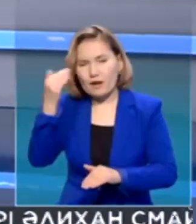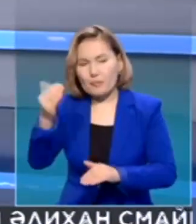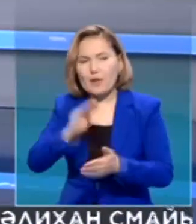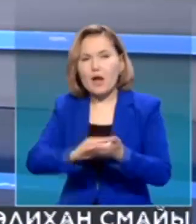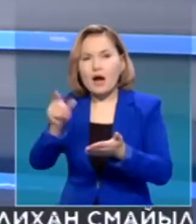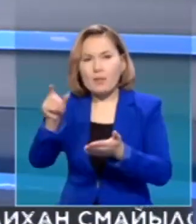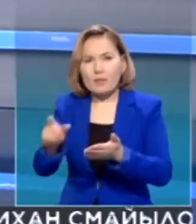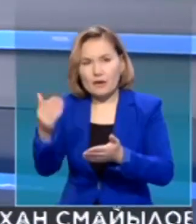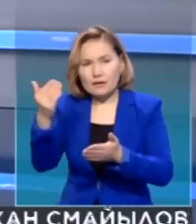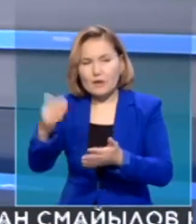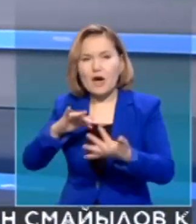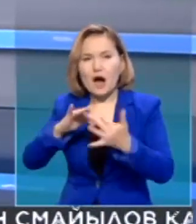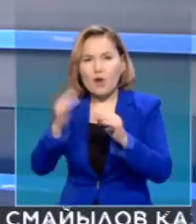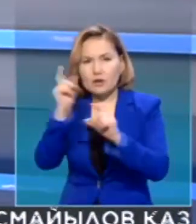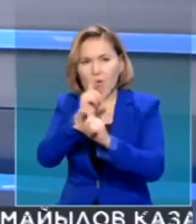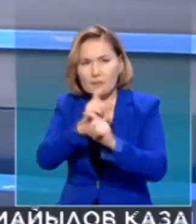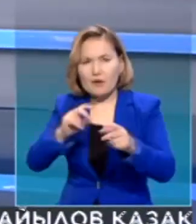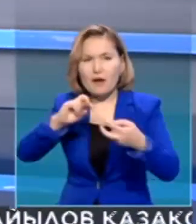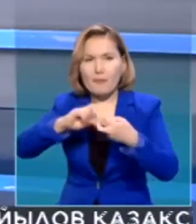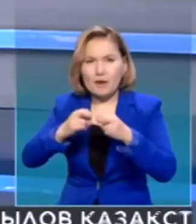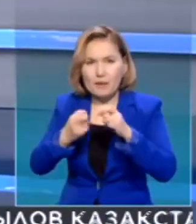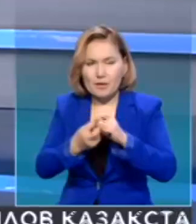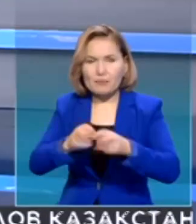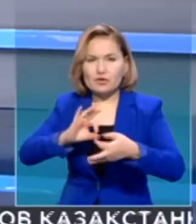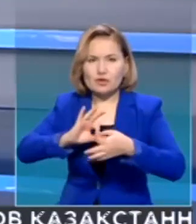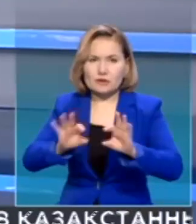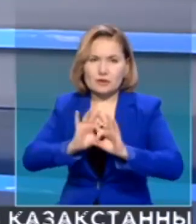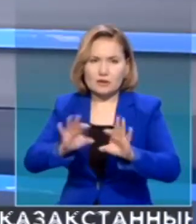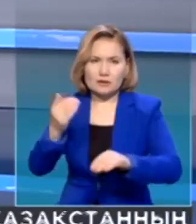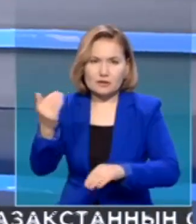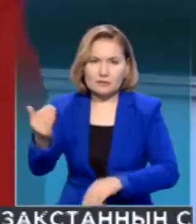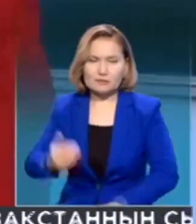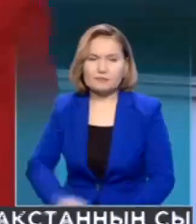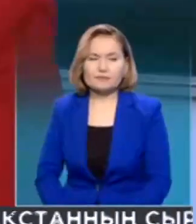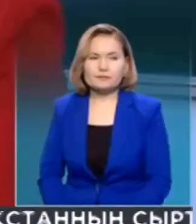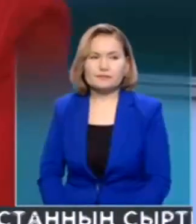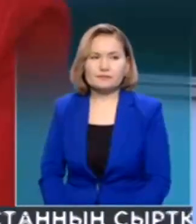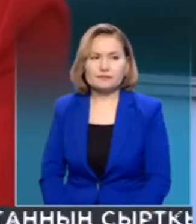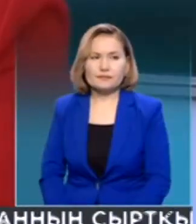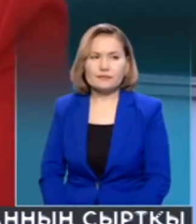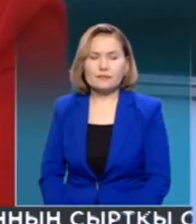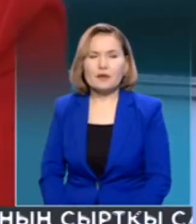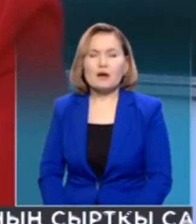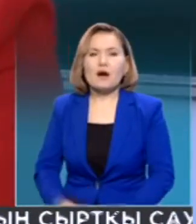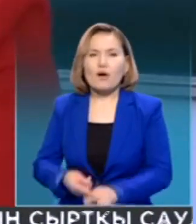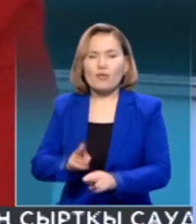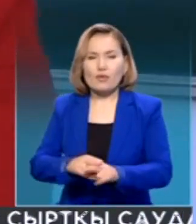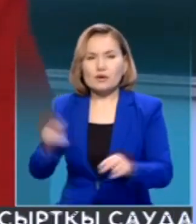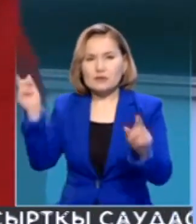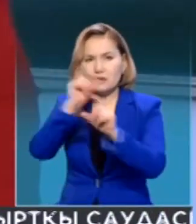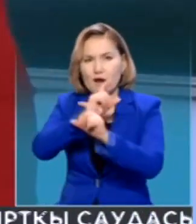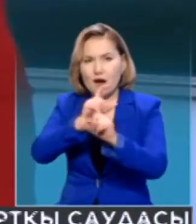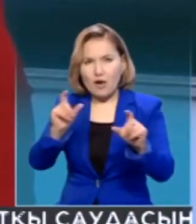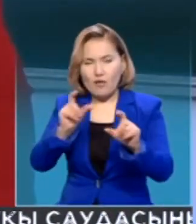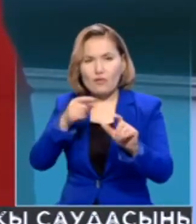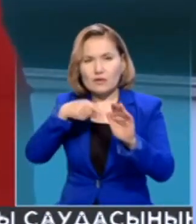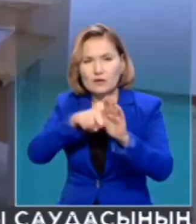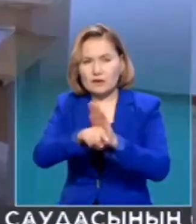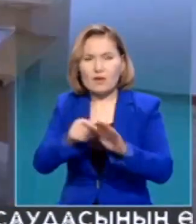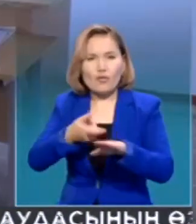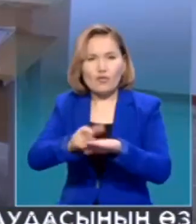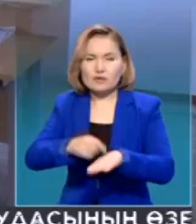Аманбаев ауылдағы мектептің күйін арнайы барып көріп келді. Ешқандай замаска жасырып, ешқандай жылулықта жасай алмаймыз